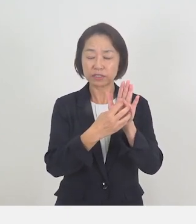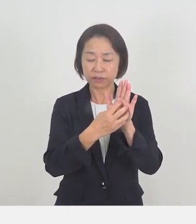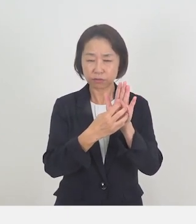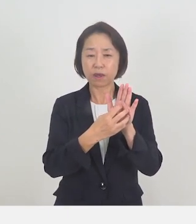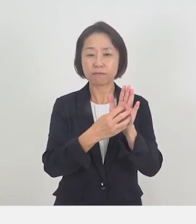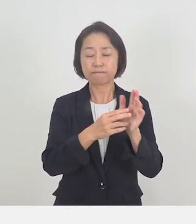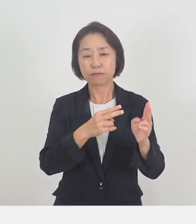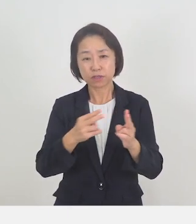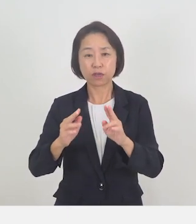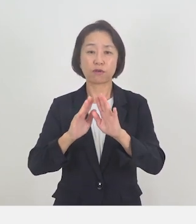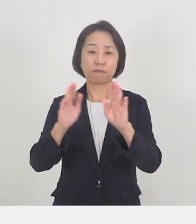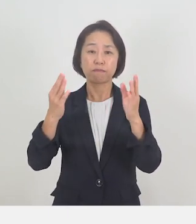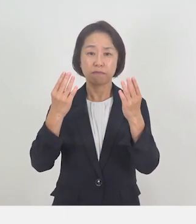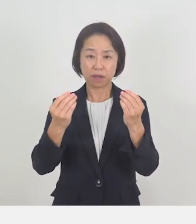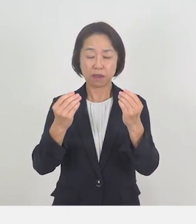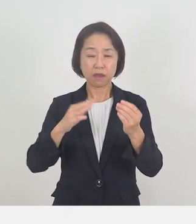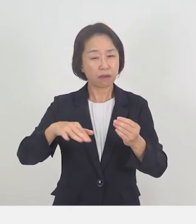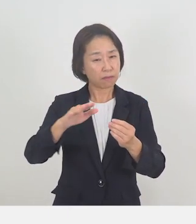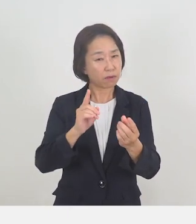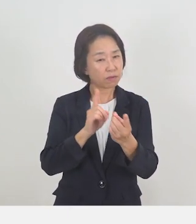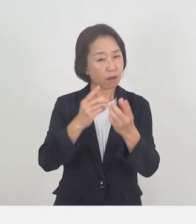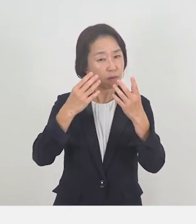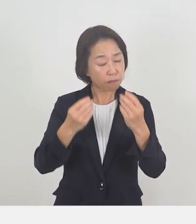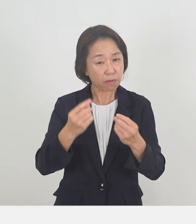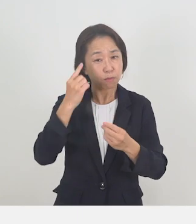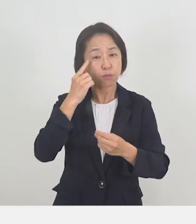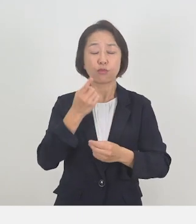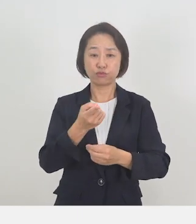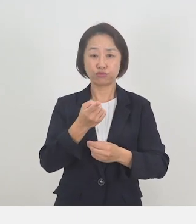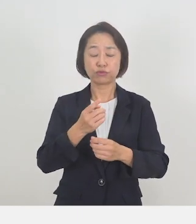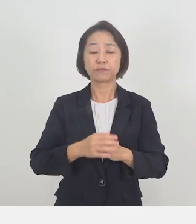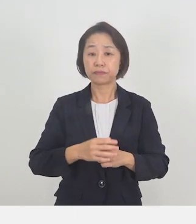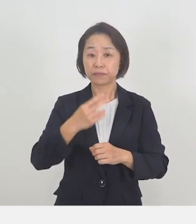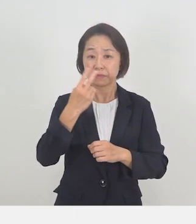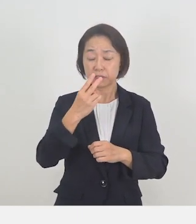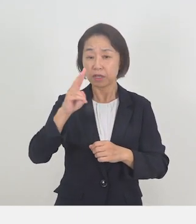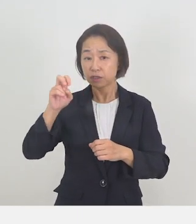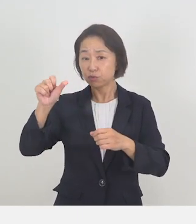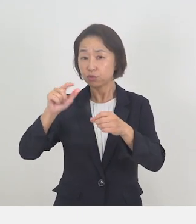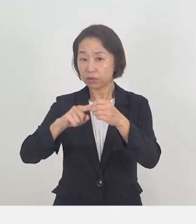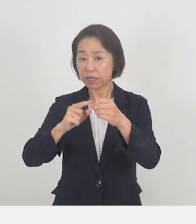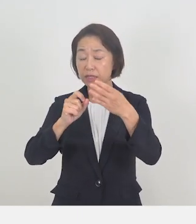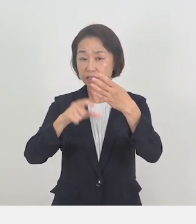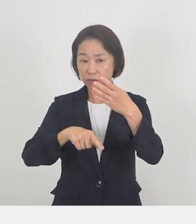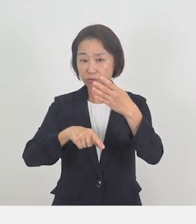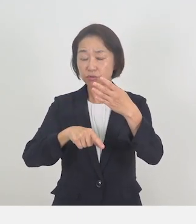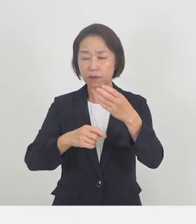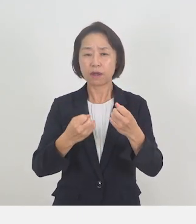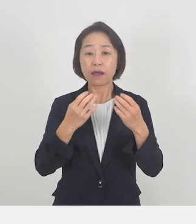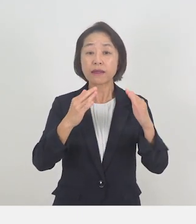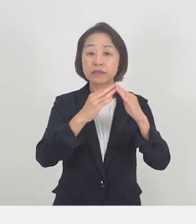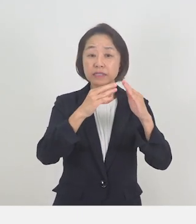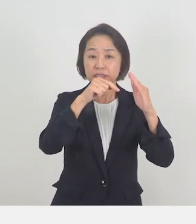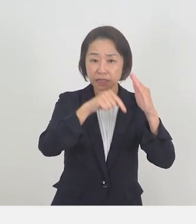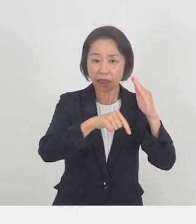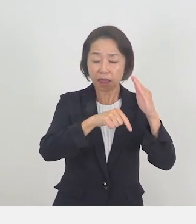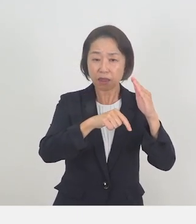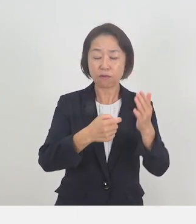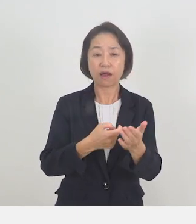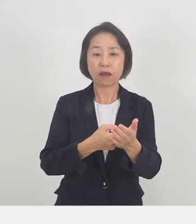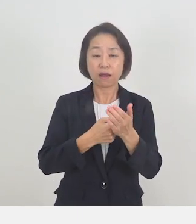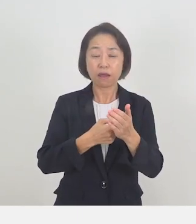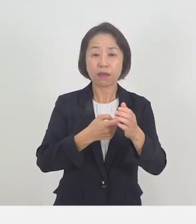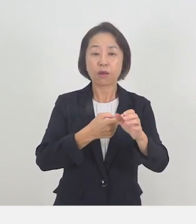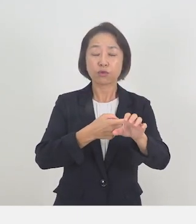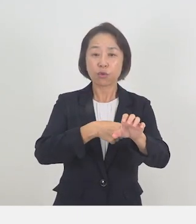も対応されたことがあるかと思いますまた2025年4月からは新築住宅について省エネ基準